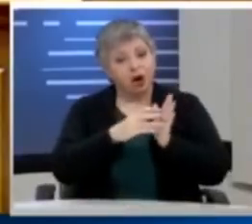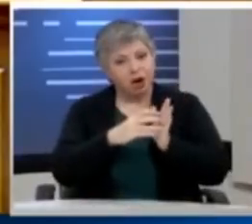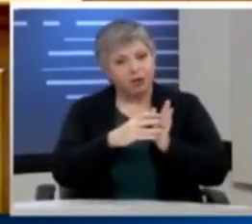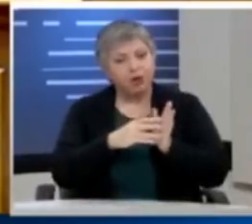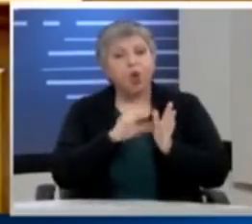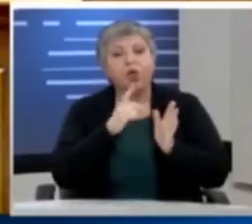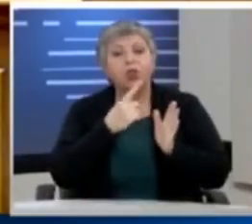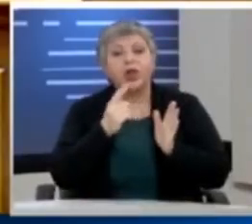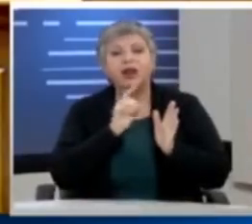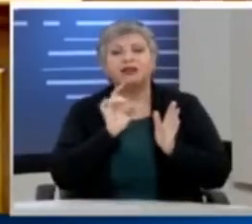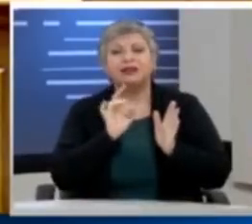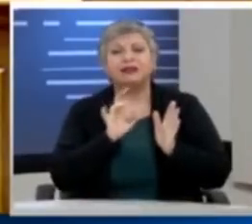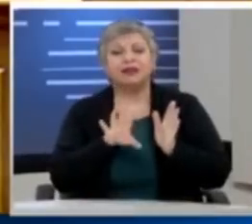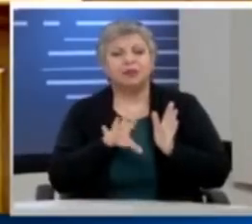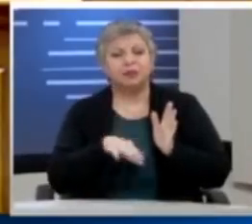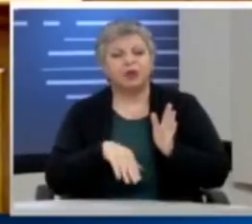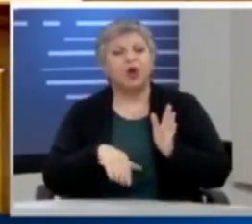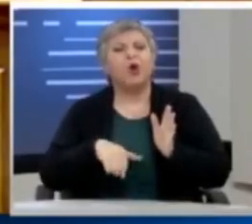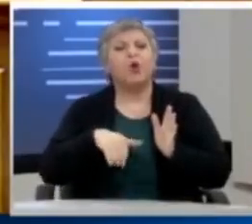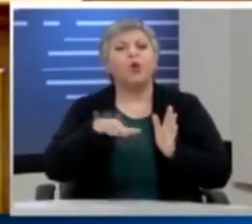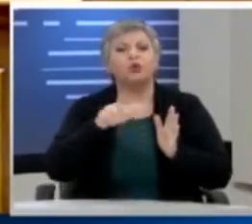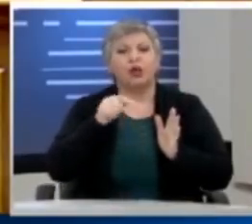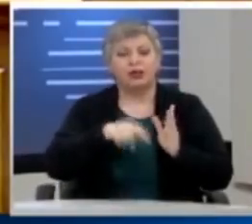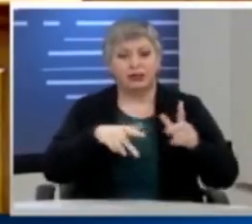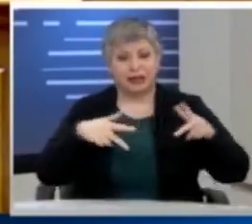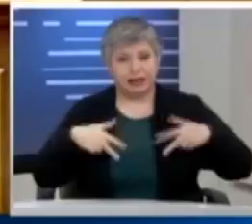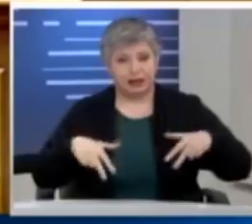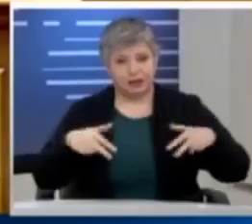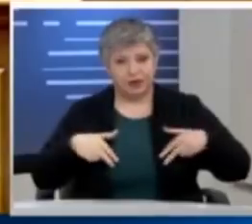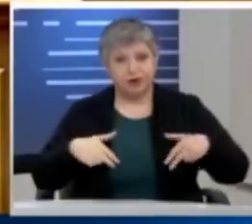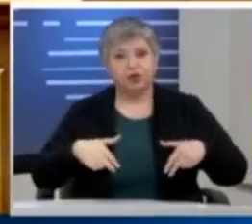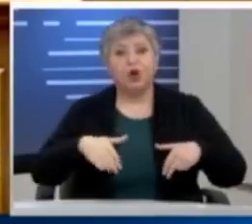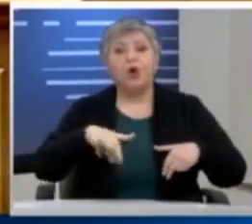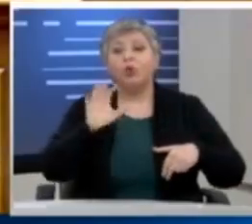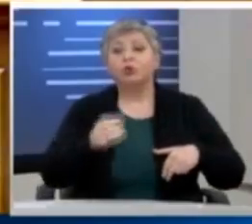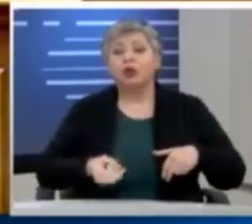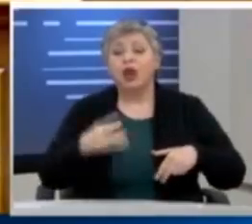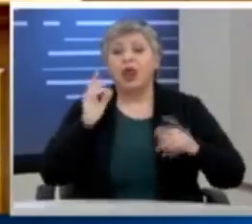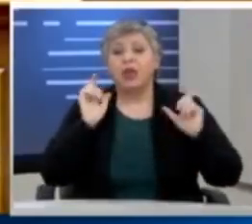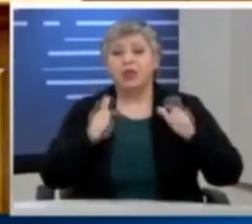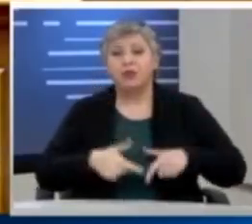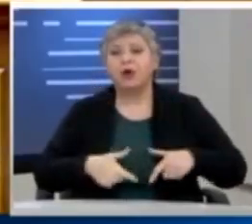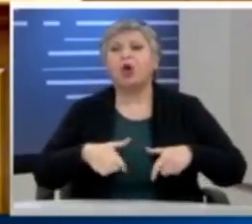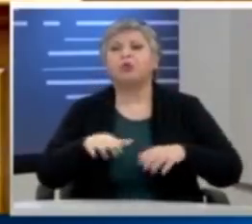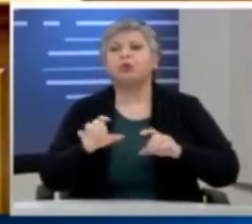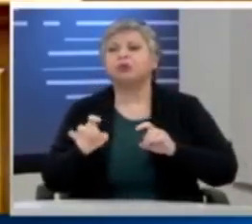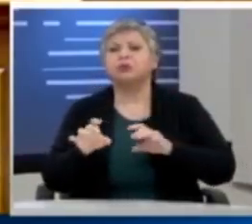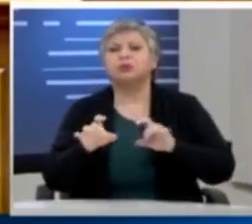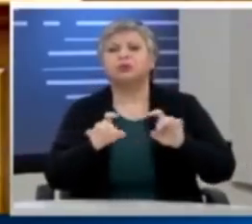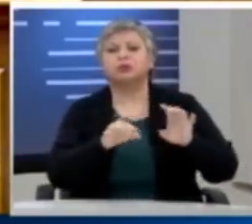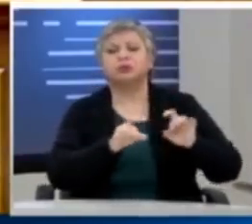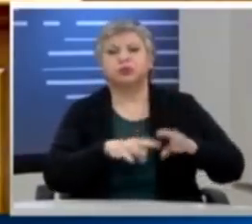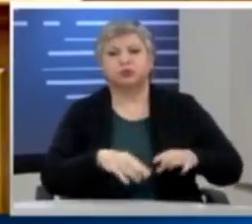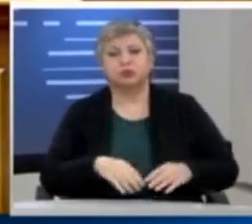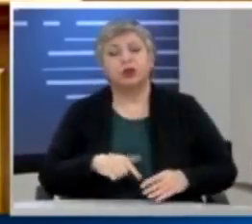λέτε κουβέντα, ούτε εσείς κύριοι της κυβέρνησης, ούτε οι κύριοι της Νέας Δημοκρατίας και άλλων κομμάτων που